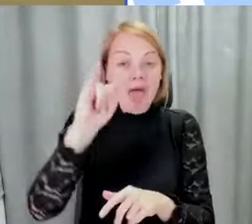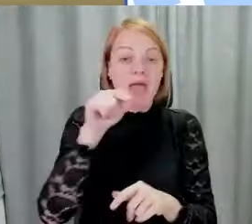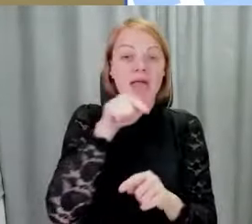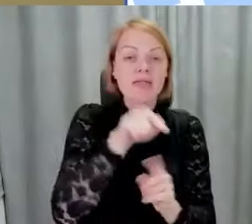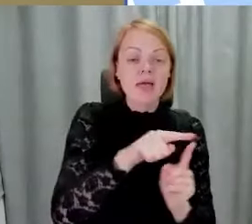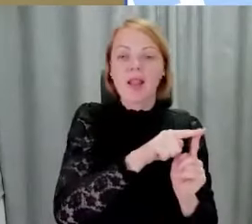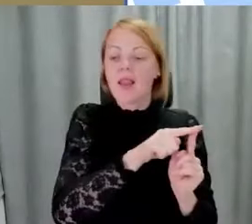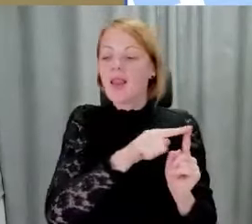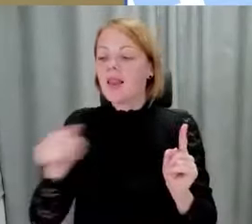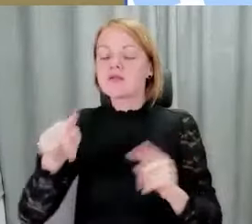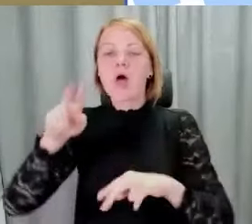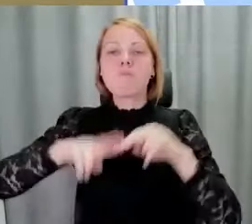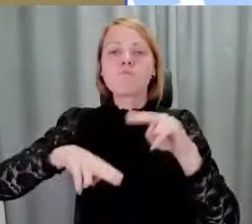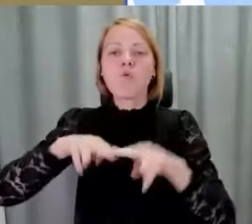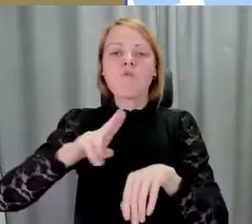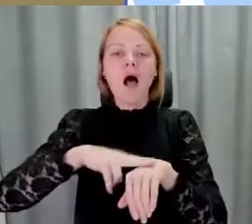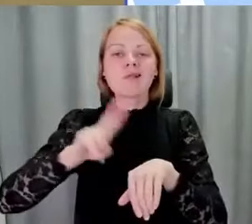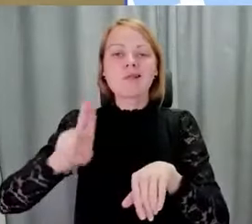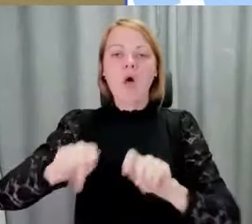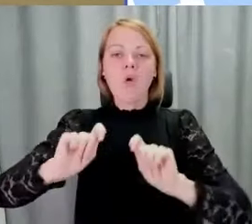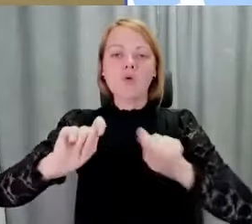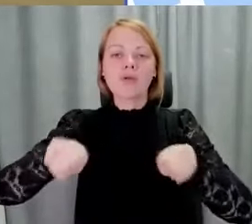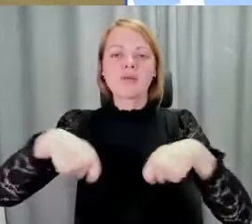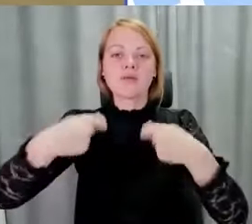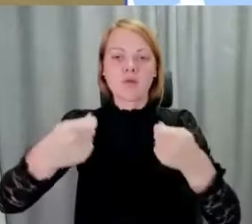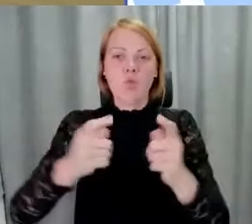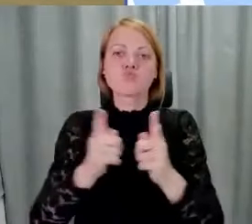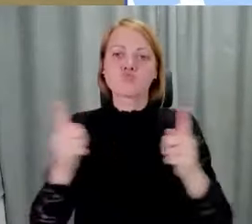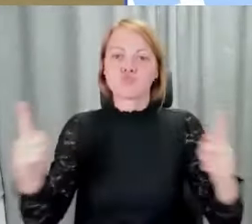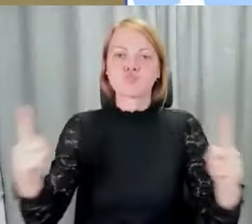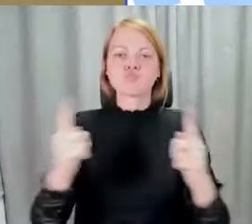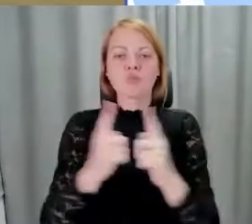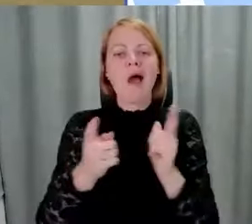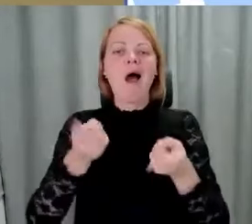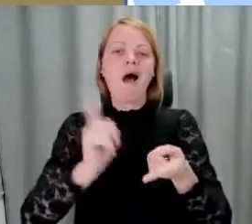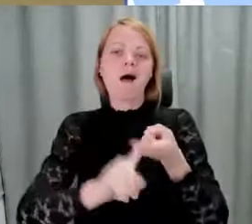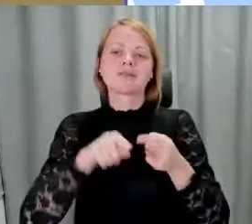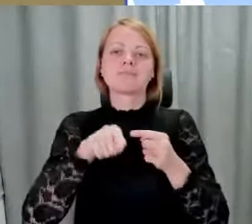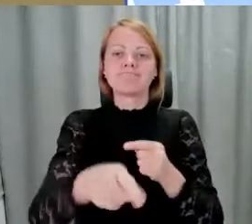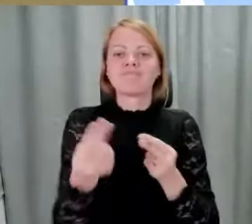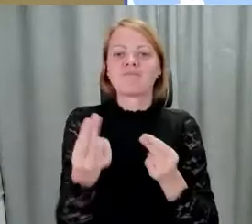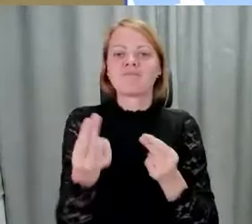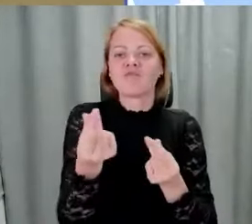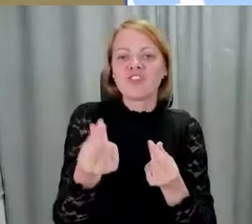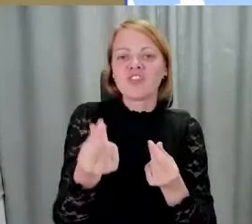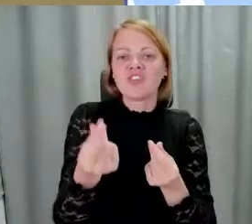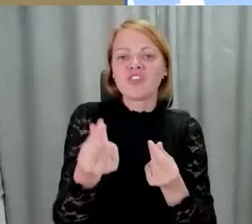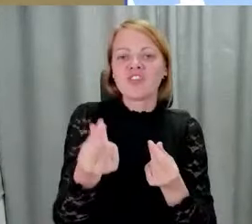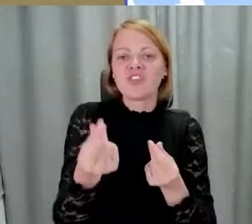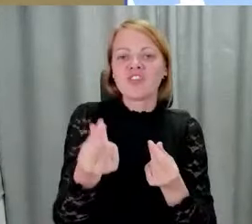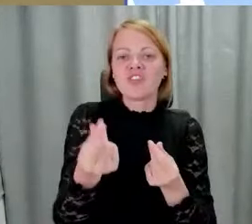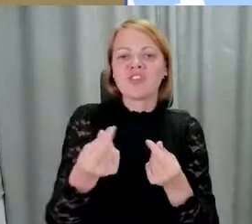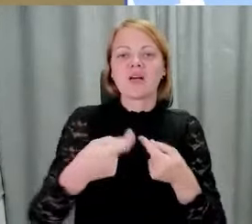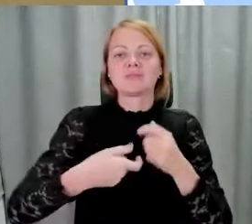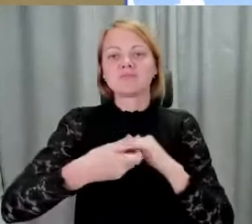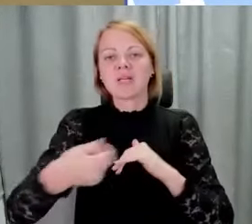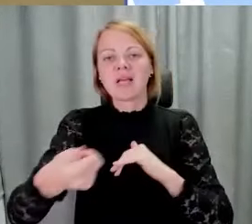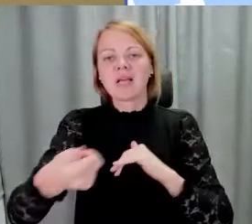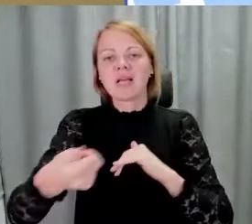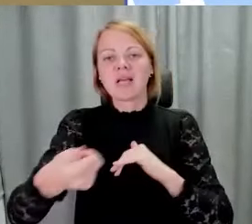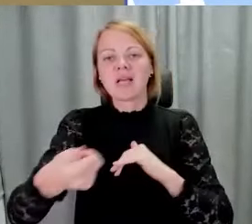saņemšanai varbūt pagarš. Atkarībā kāda izaicinājuma, gan finansējuma piesaistē. Bet tas, ko mēs redzam, ka